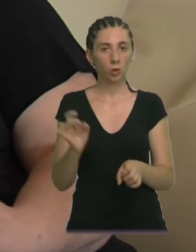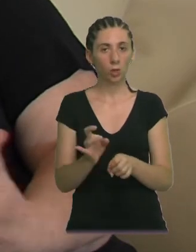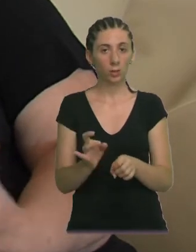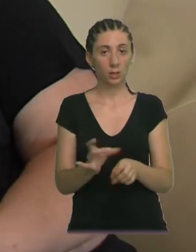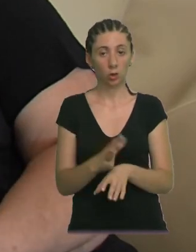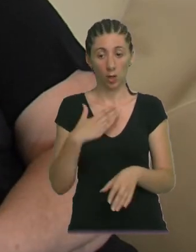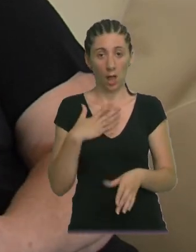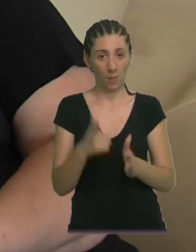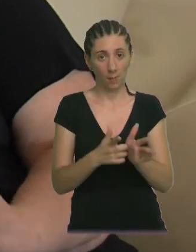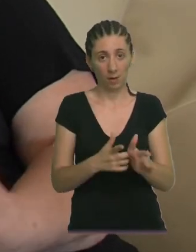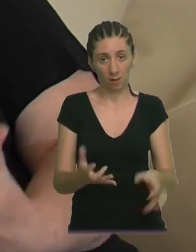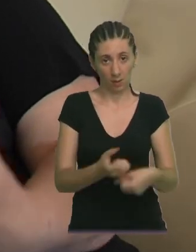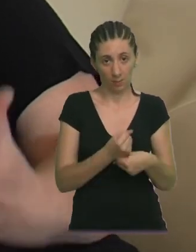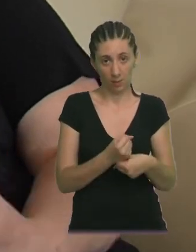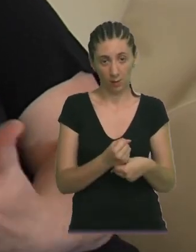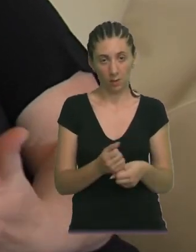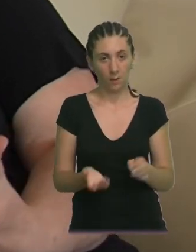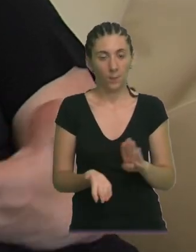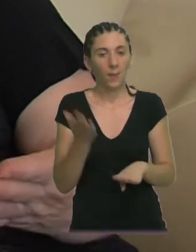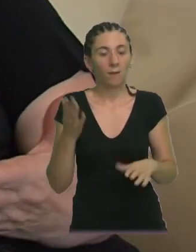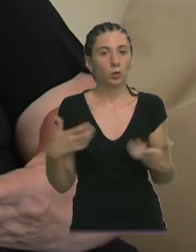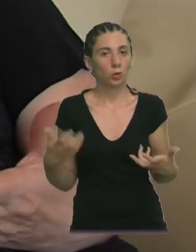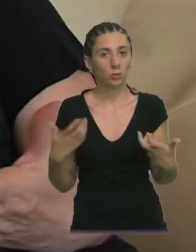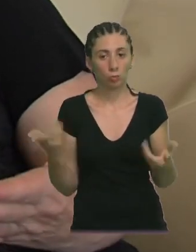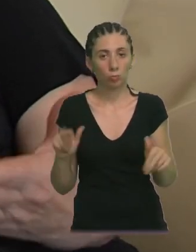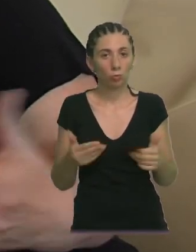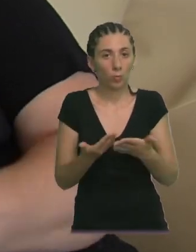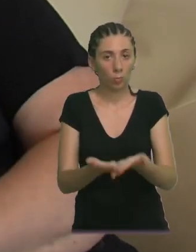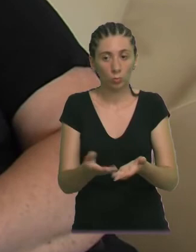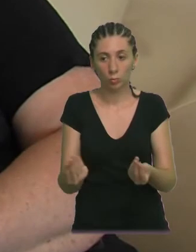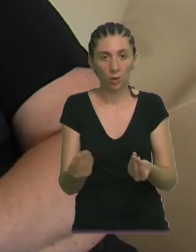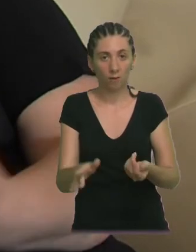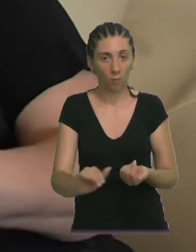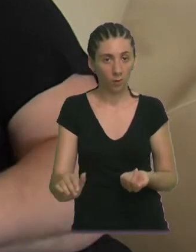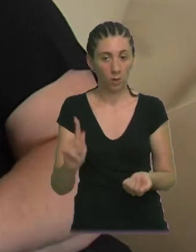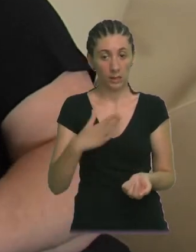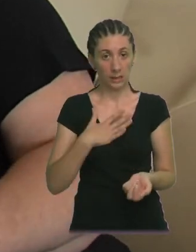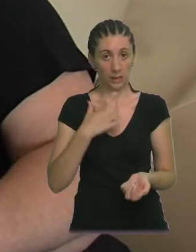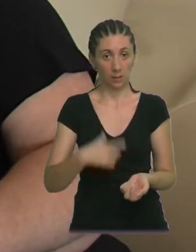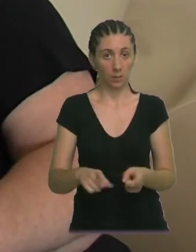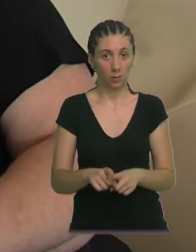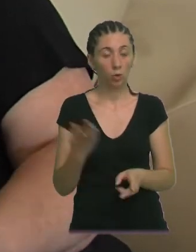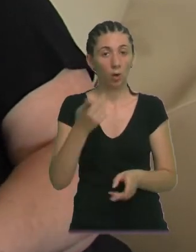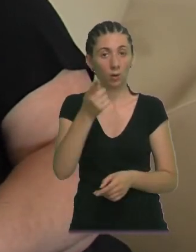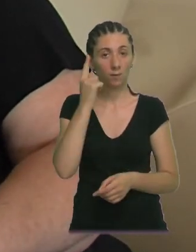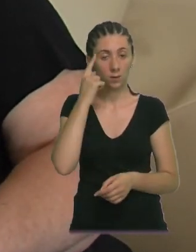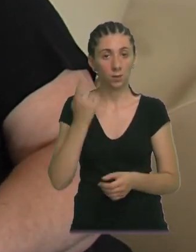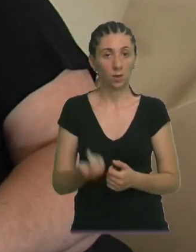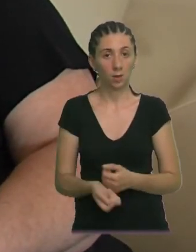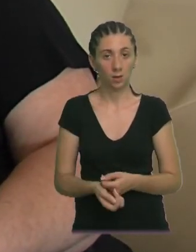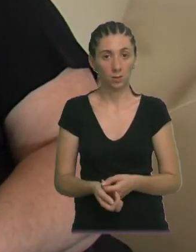nama, udomiteljima, najveće zadovoljstvo što uopće može se pružiti nekom djetetu, a i samom sebi, kad znate